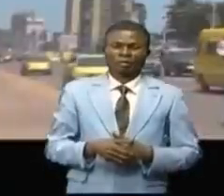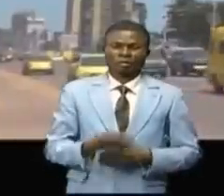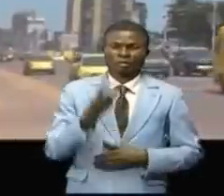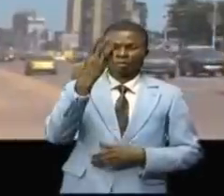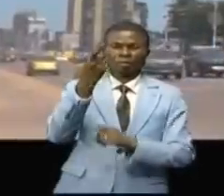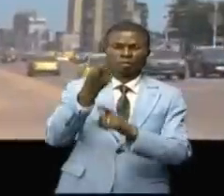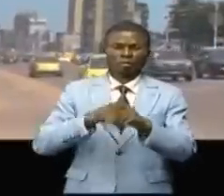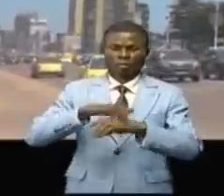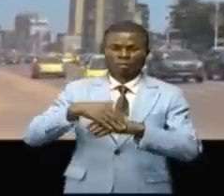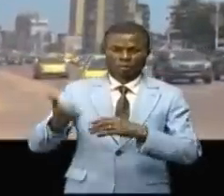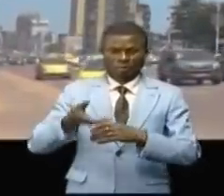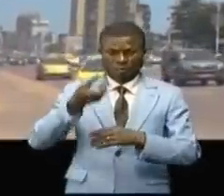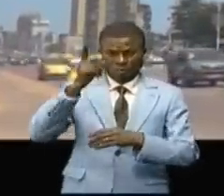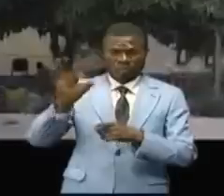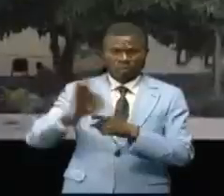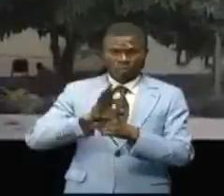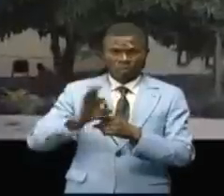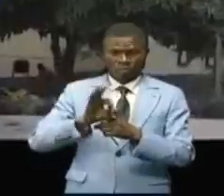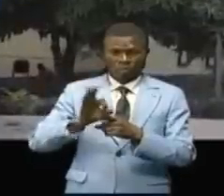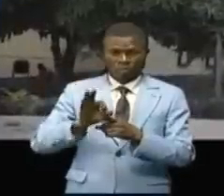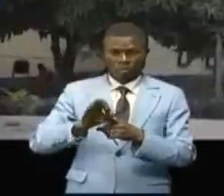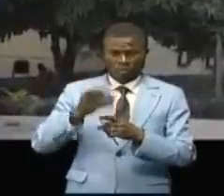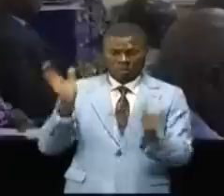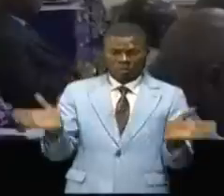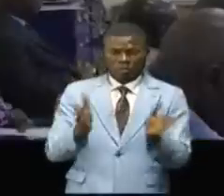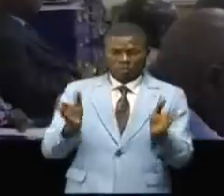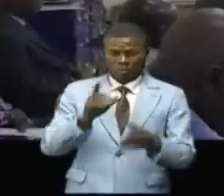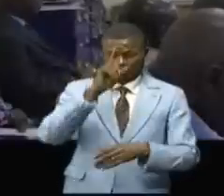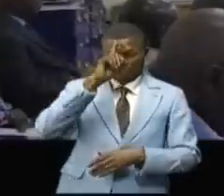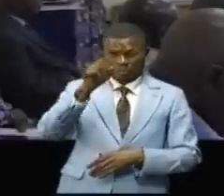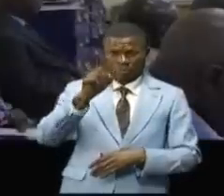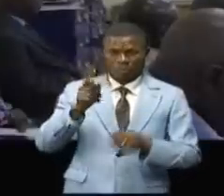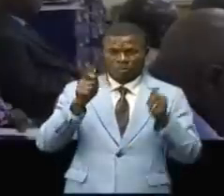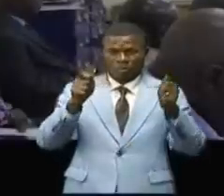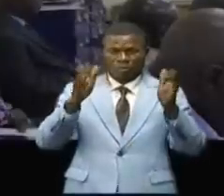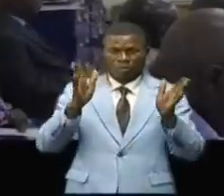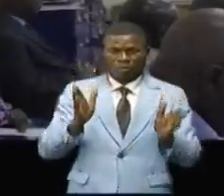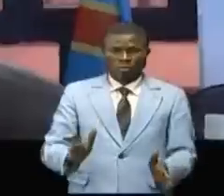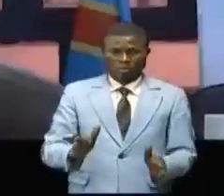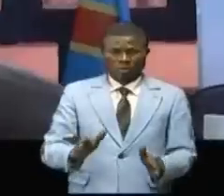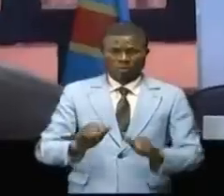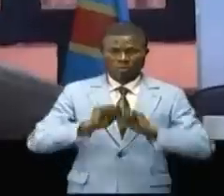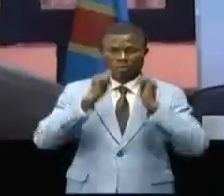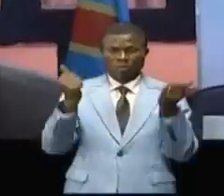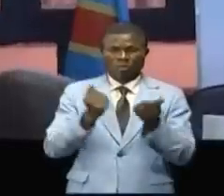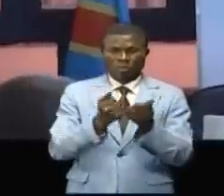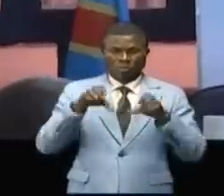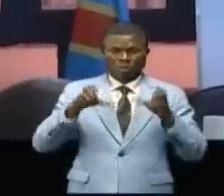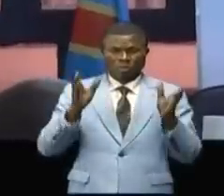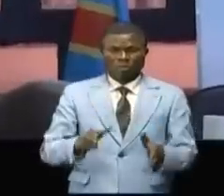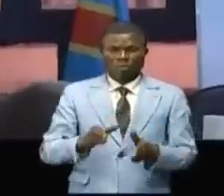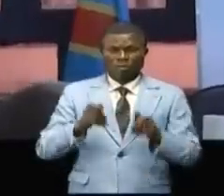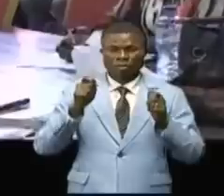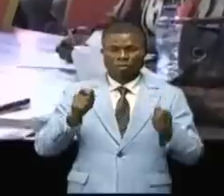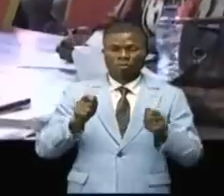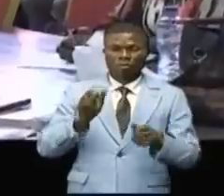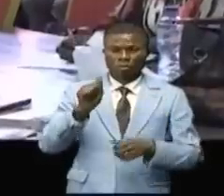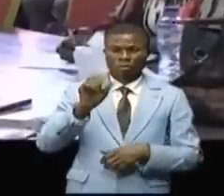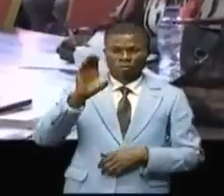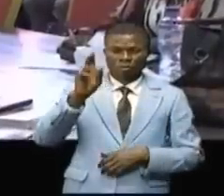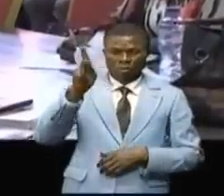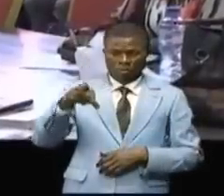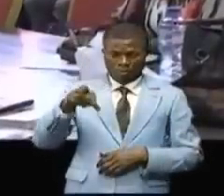4 mois après la première formation organisée pour renforcer la capacité de journalistes de l'Agence congolaise de presse ACP en